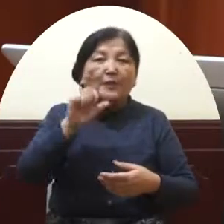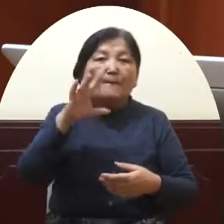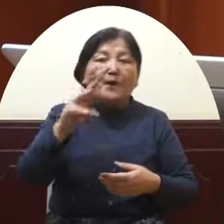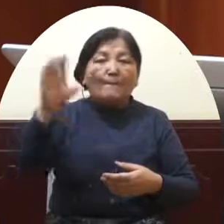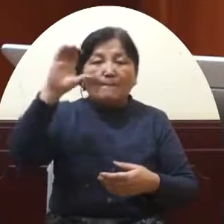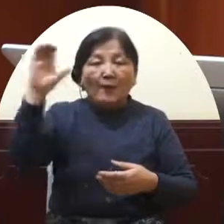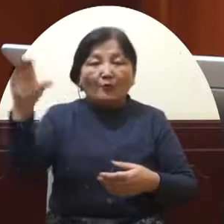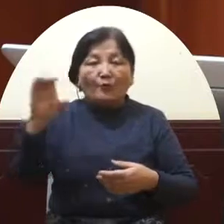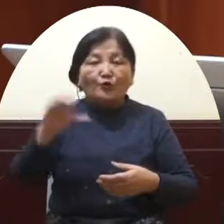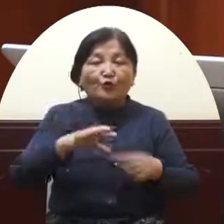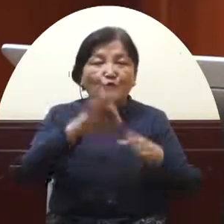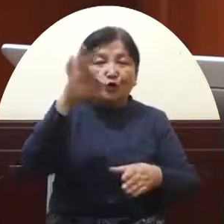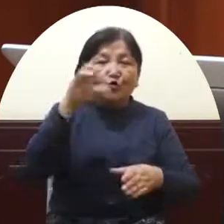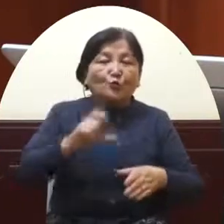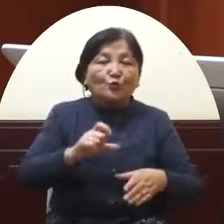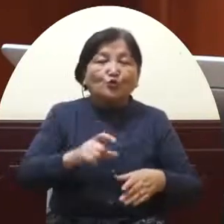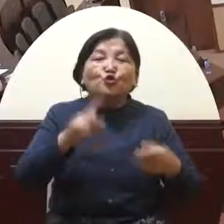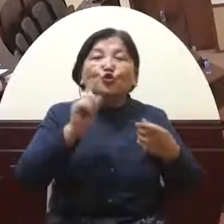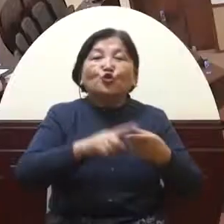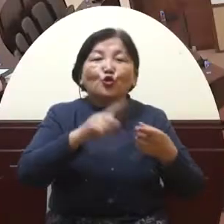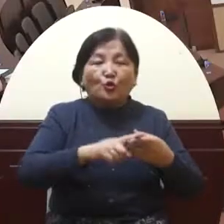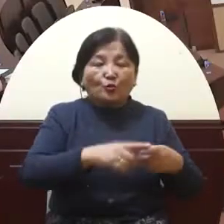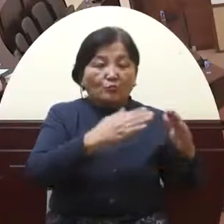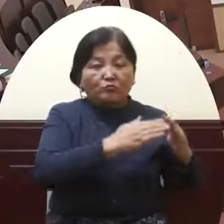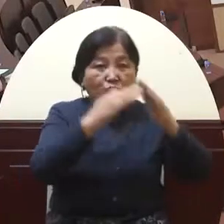нөхцөлтэйгээр сонгогчдыг хөдөө орон нутаг руу маш их шилжүүлдэг юм байна.